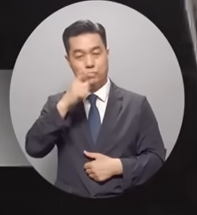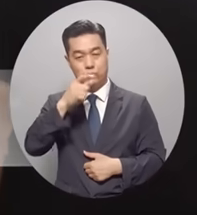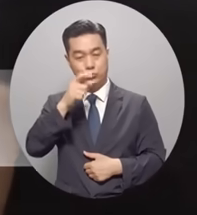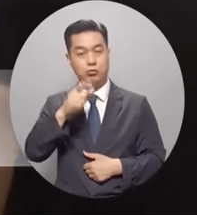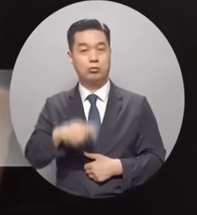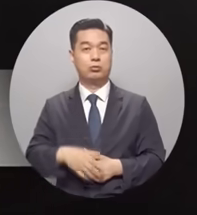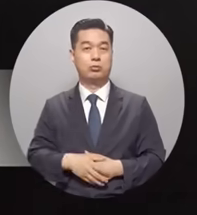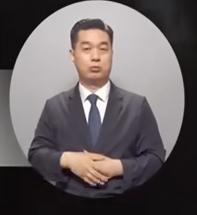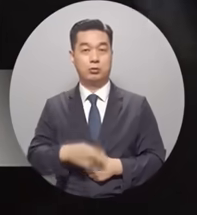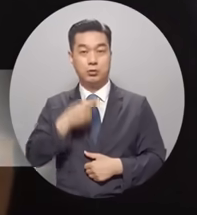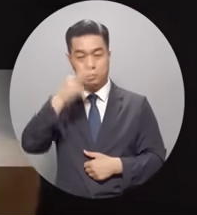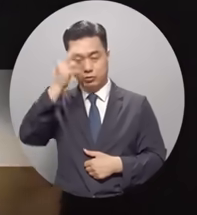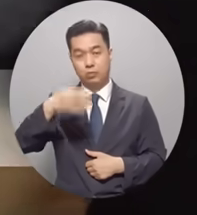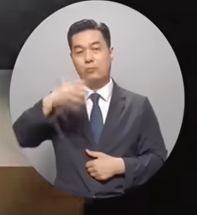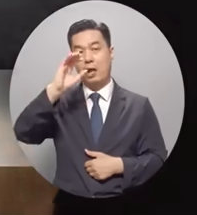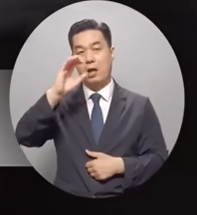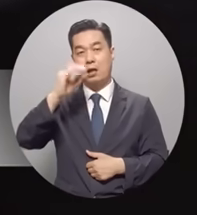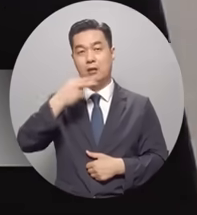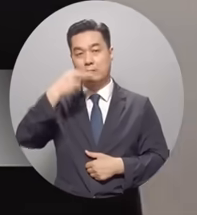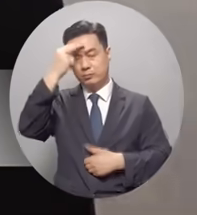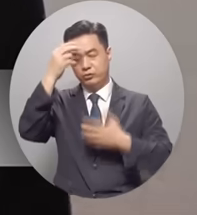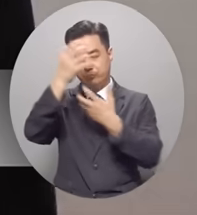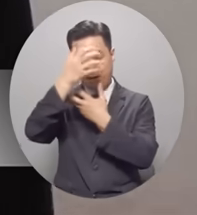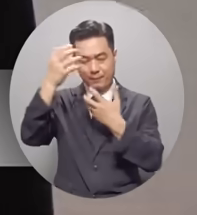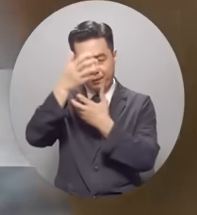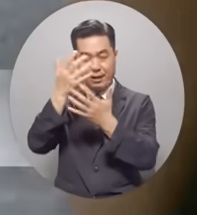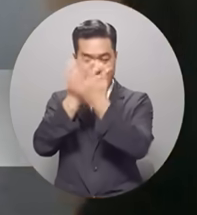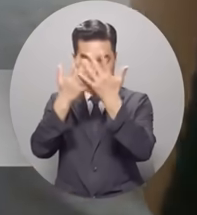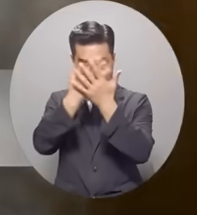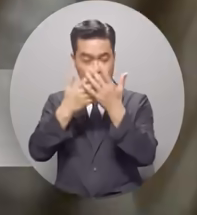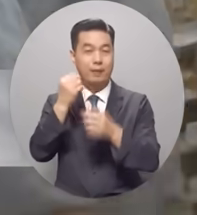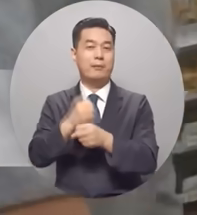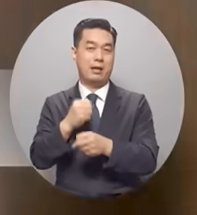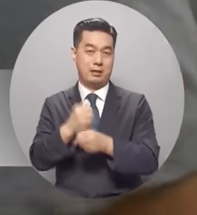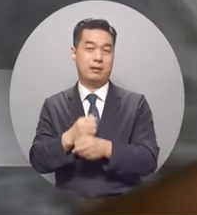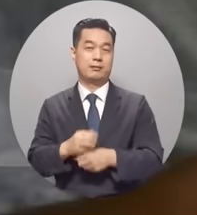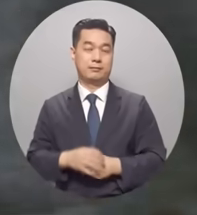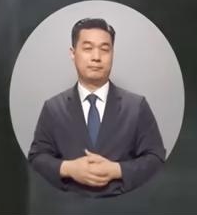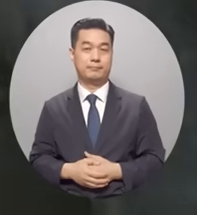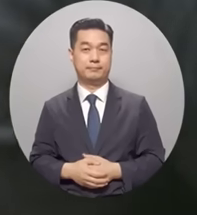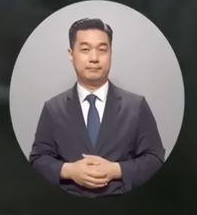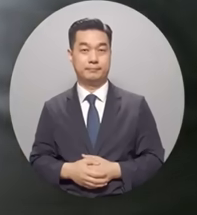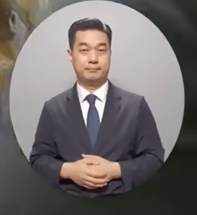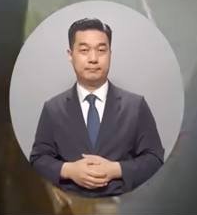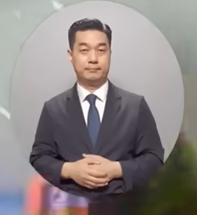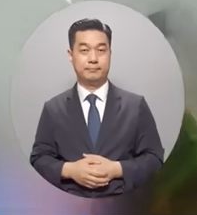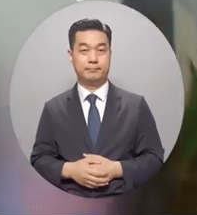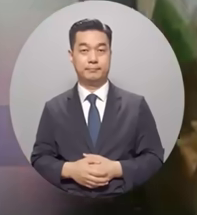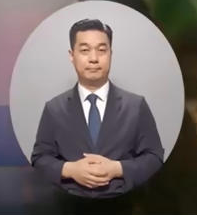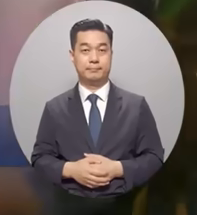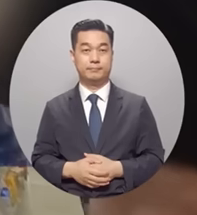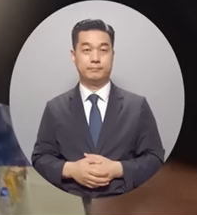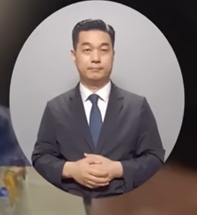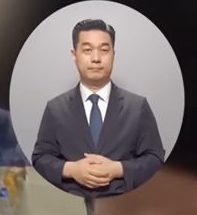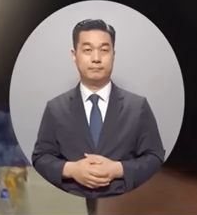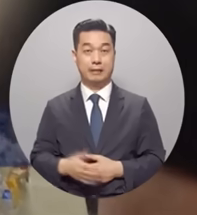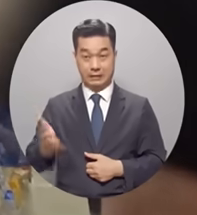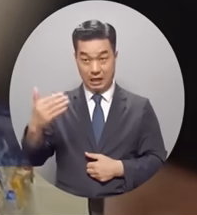마셔 운전 중에 음주 상태였는지를 알 수 없게 만드는 이른바 술 타기 시도가 의심되는 상황.